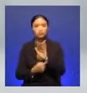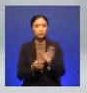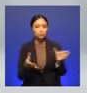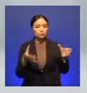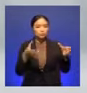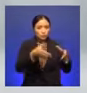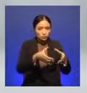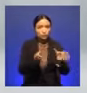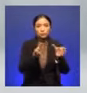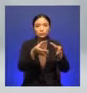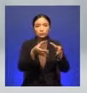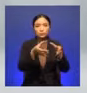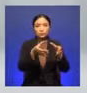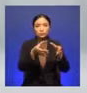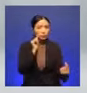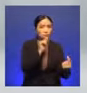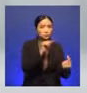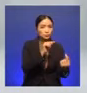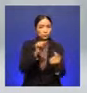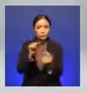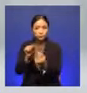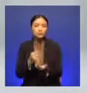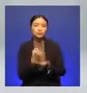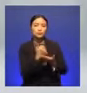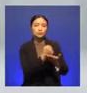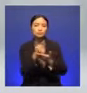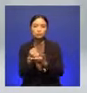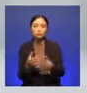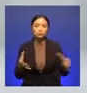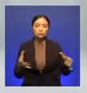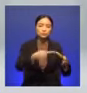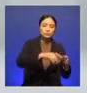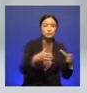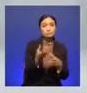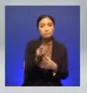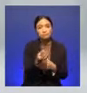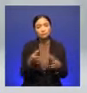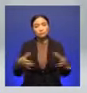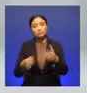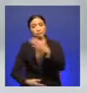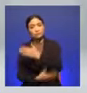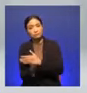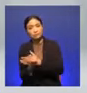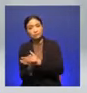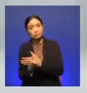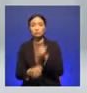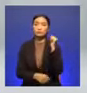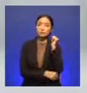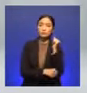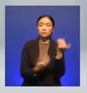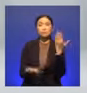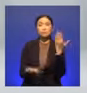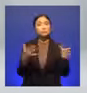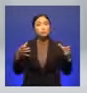แต่ว่าก็ไม่ลืมที่จะพูดถึงคนบางกลุ่มที่อาจจะเป็นคนส่วนน้อยคนที่ด้อยโอกาสคนยากจนหรือกลุ่ม